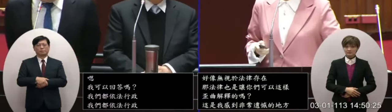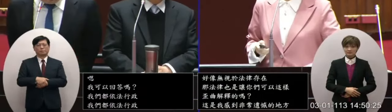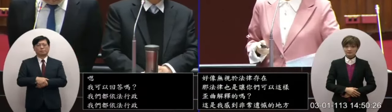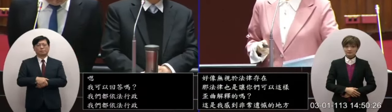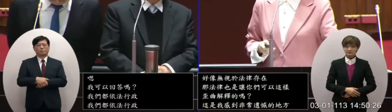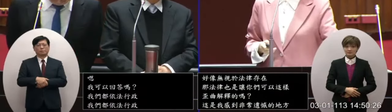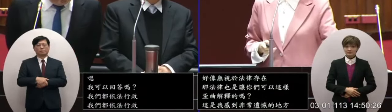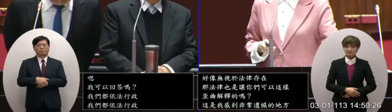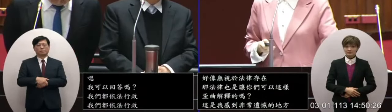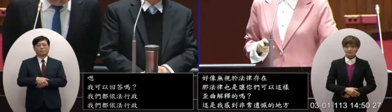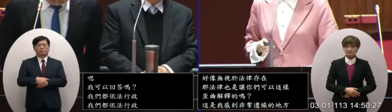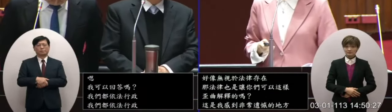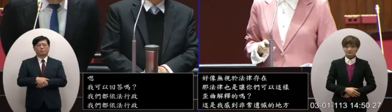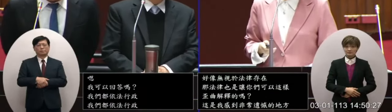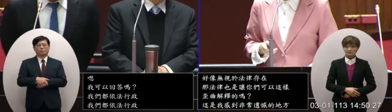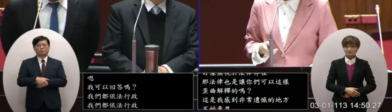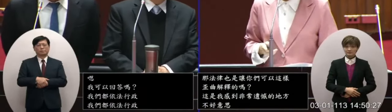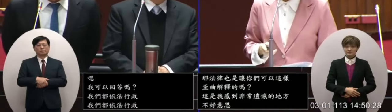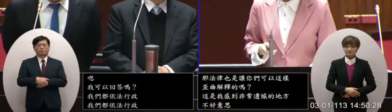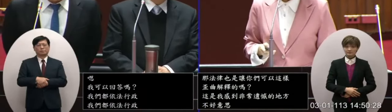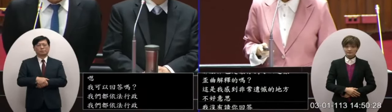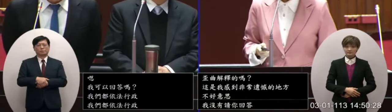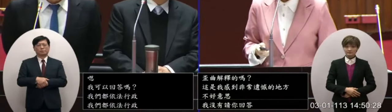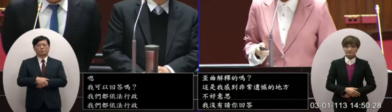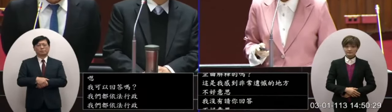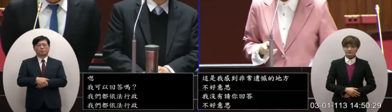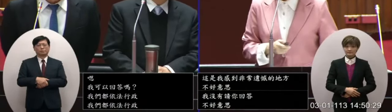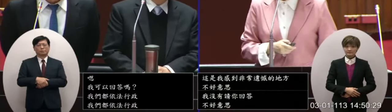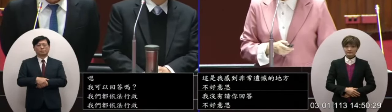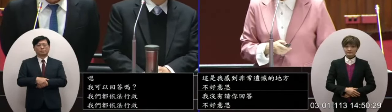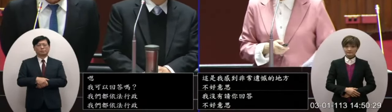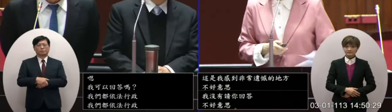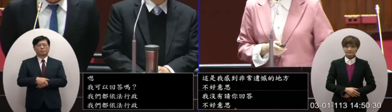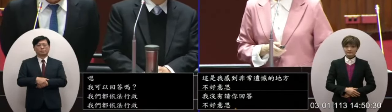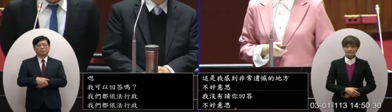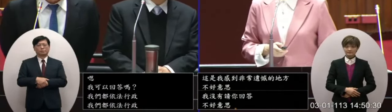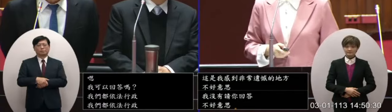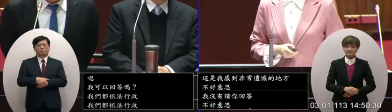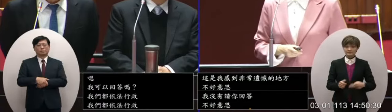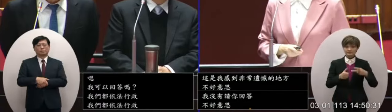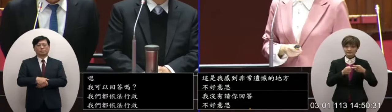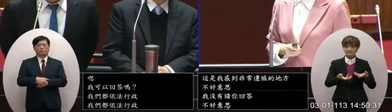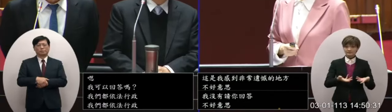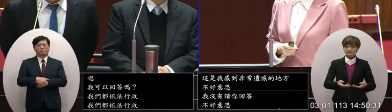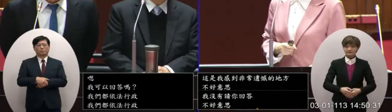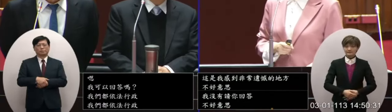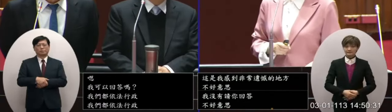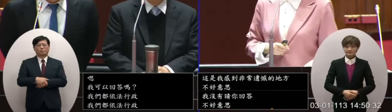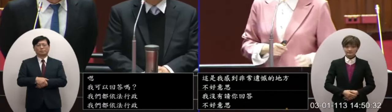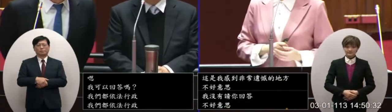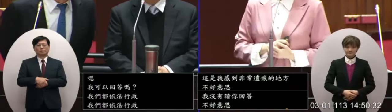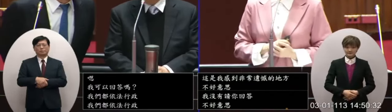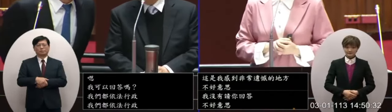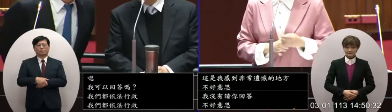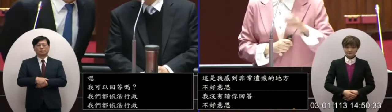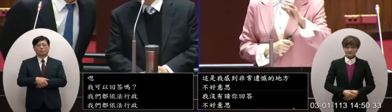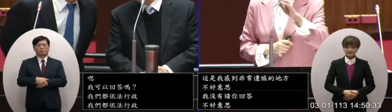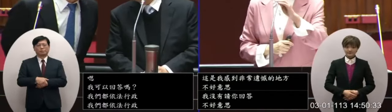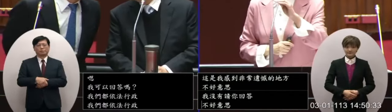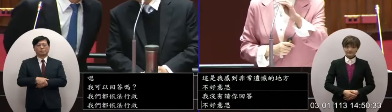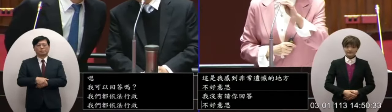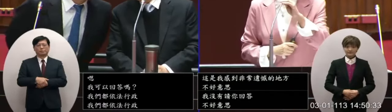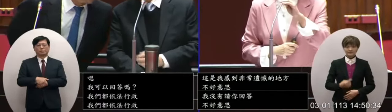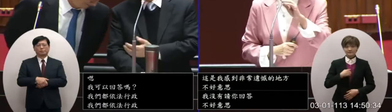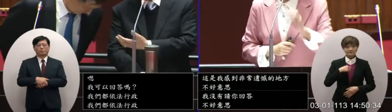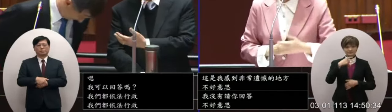来，我想要再讲的第二件事情，就是，我个